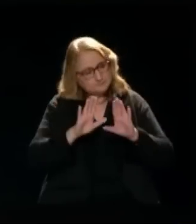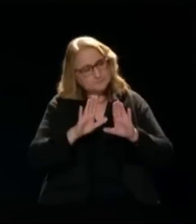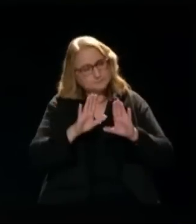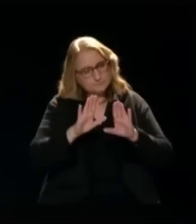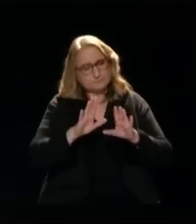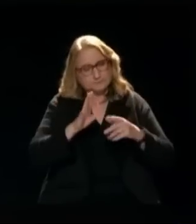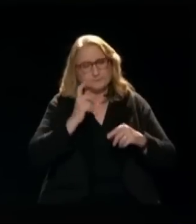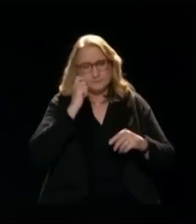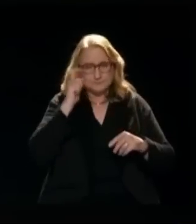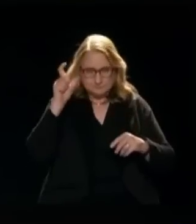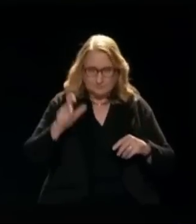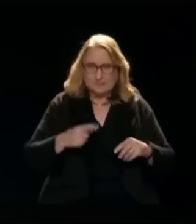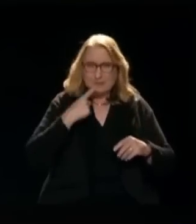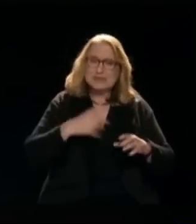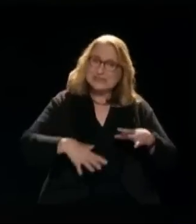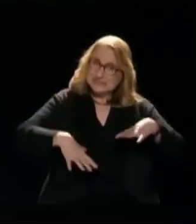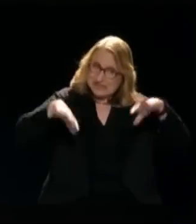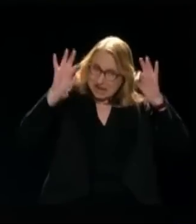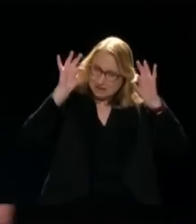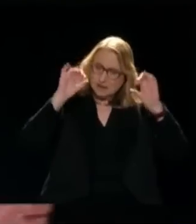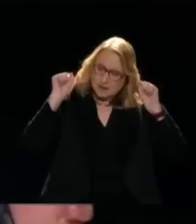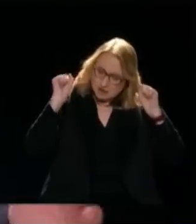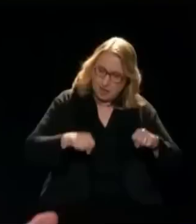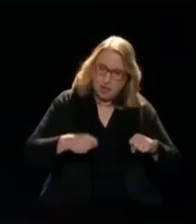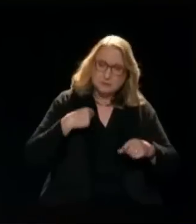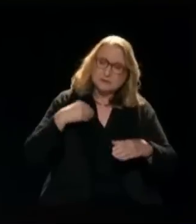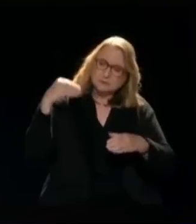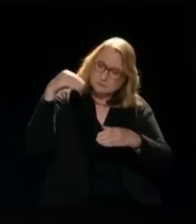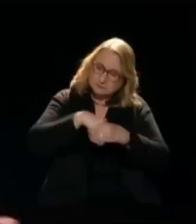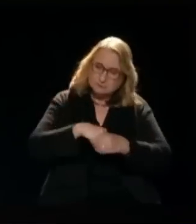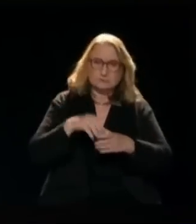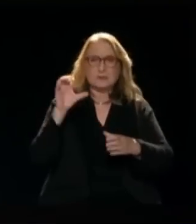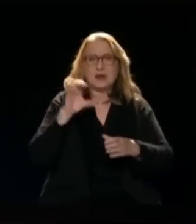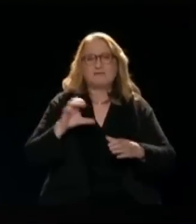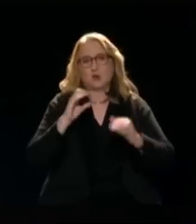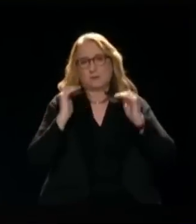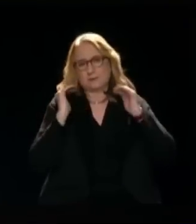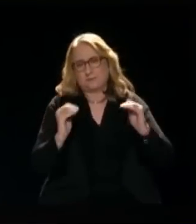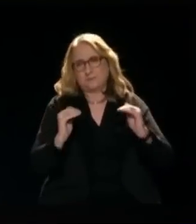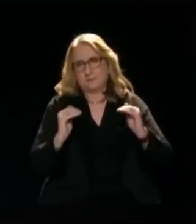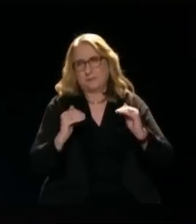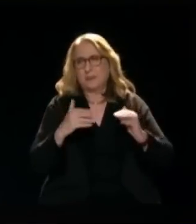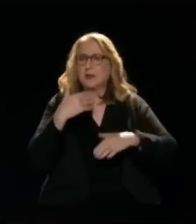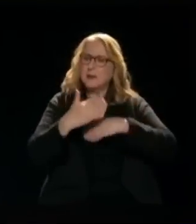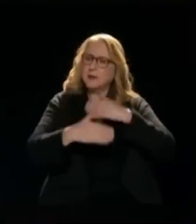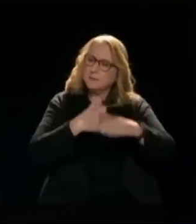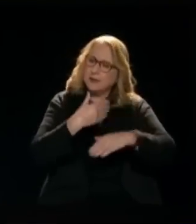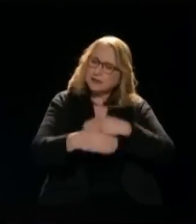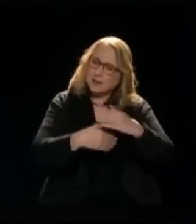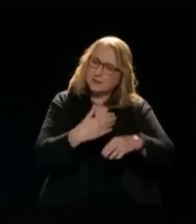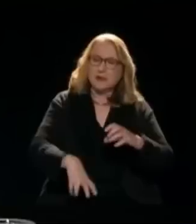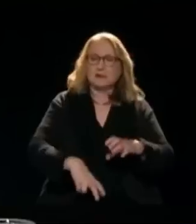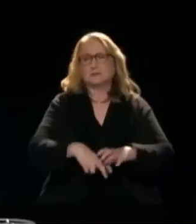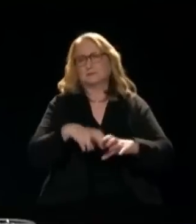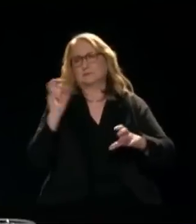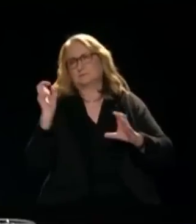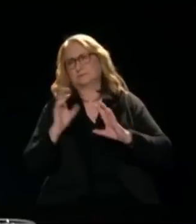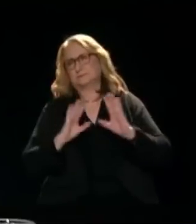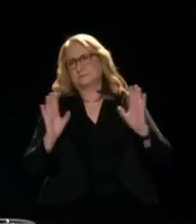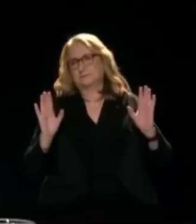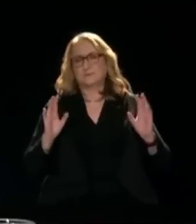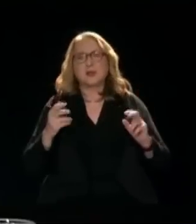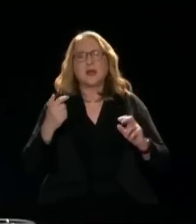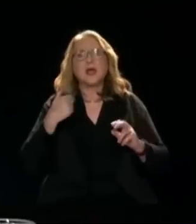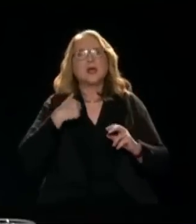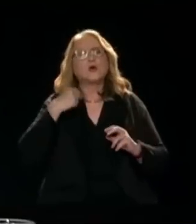μέτρα και δύο σταθμά. Άλλο φόρο προστιθέμενη αξία. Το νομικό πλαίσιο. Απλά σα λέω. Το τι θα μα πει η κυρία Λαγκάρντ ή οποιοδήποτε η κυρία Ούρσουλα